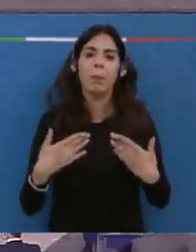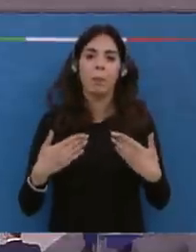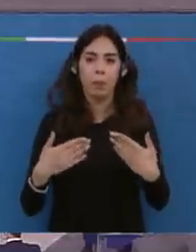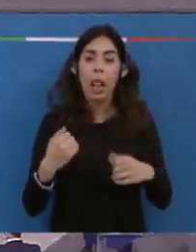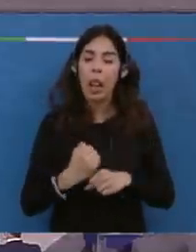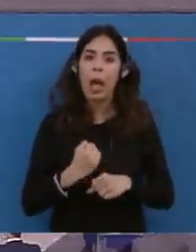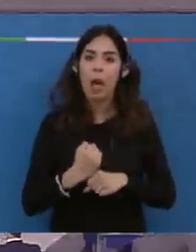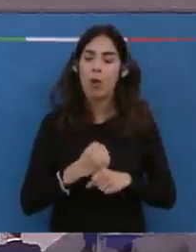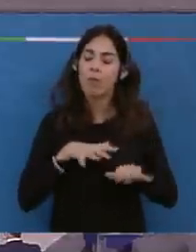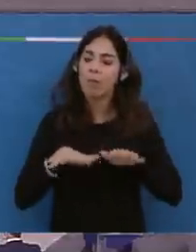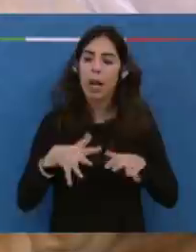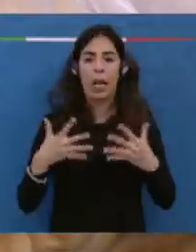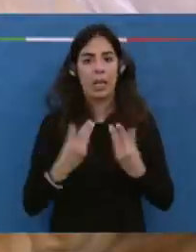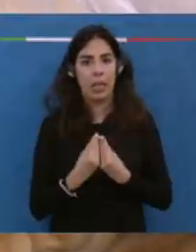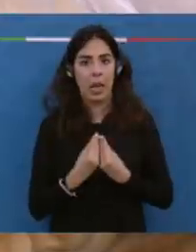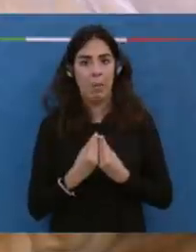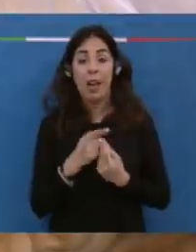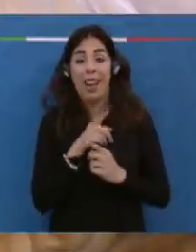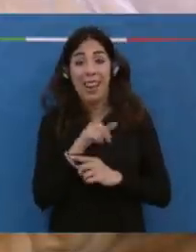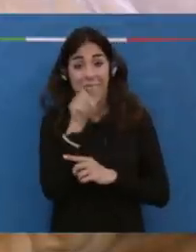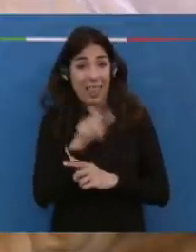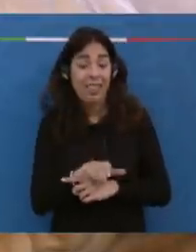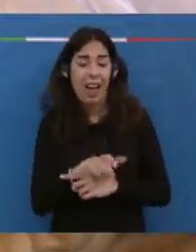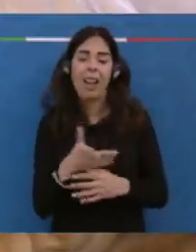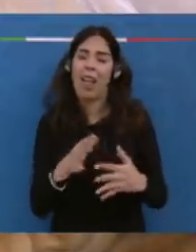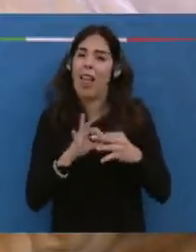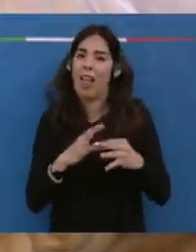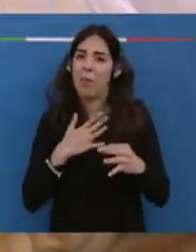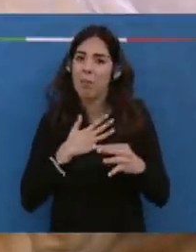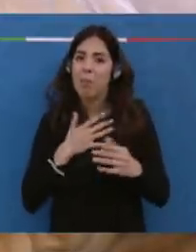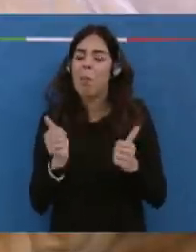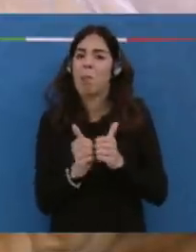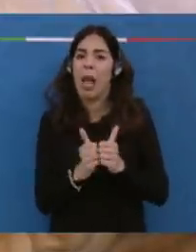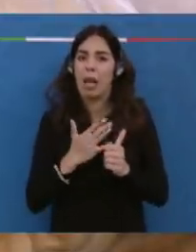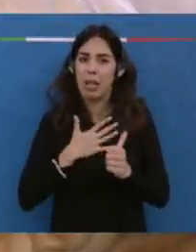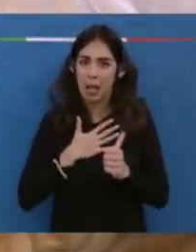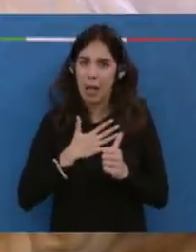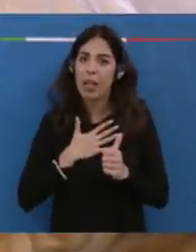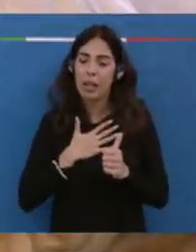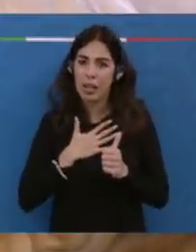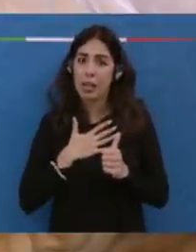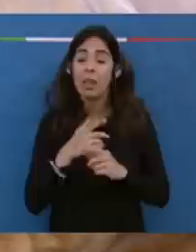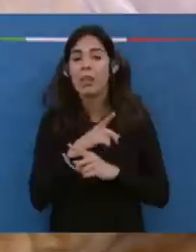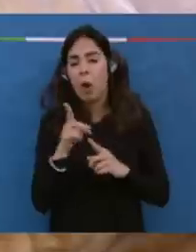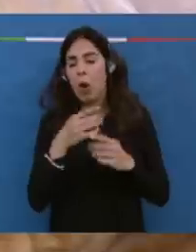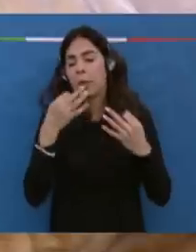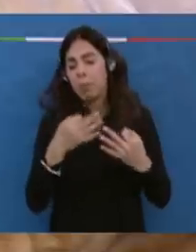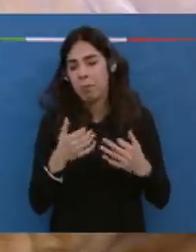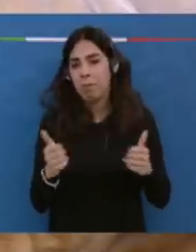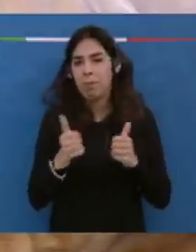insieme e voi siete i nostri amici siete i nostri partner e sarete con noi in questa